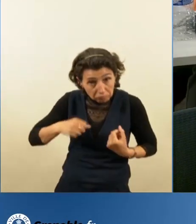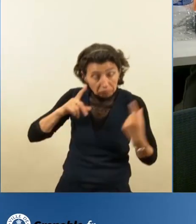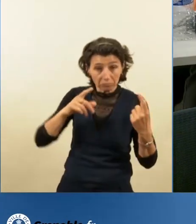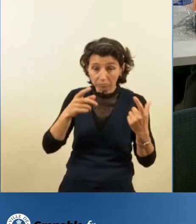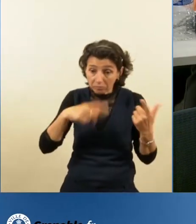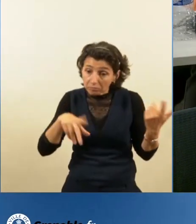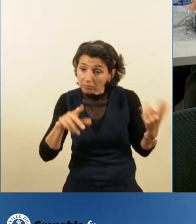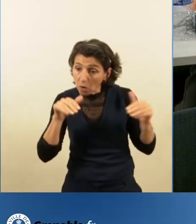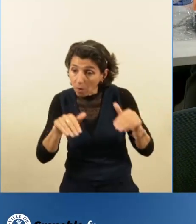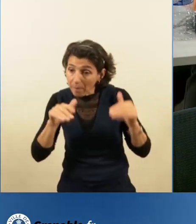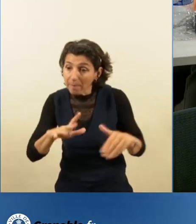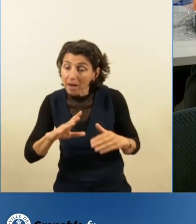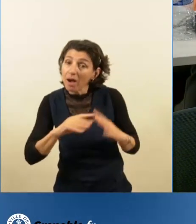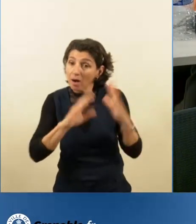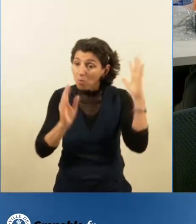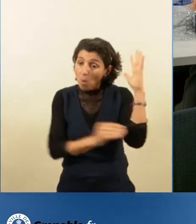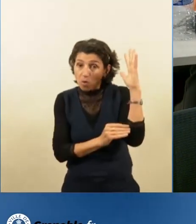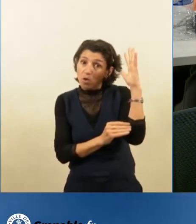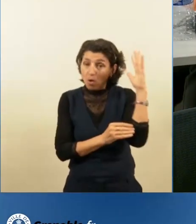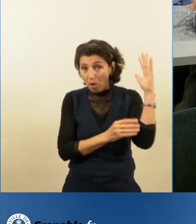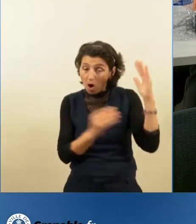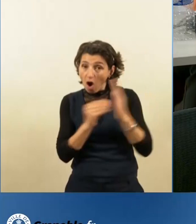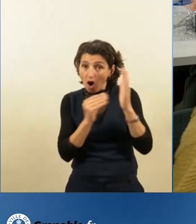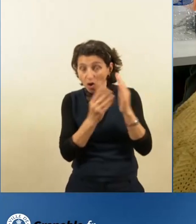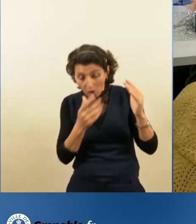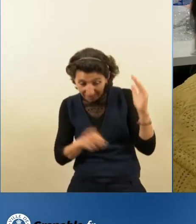au minimum sous amender notre amendement